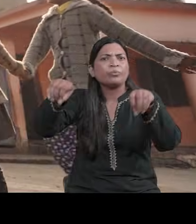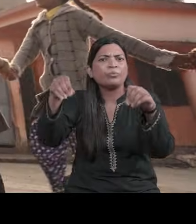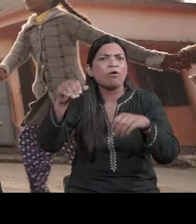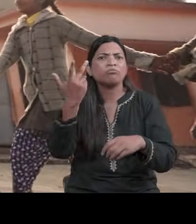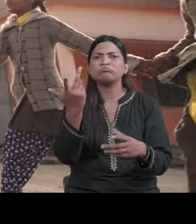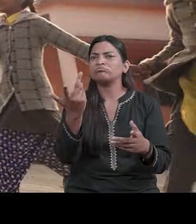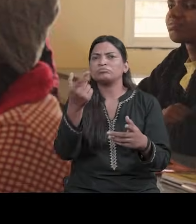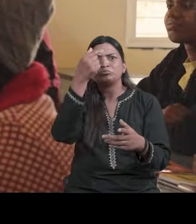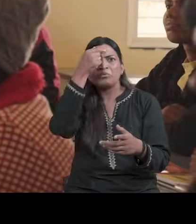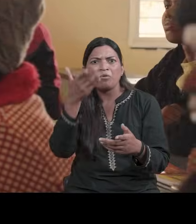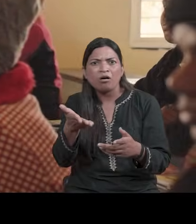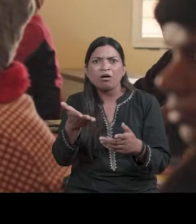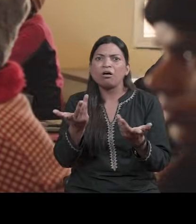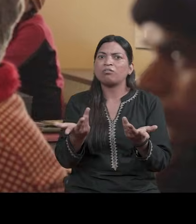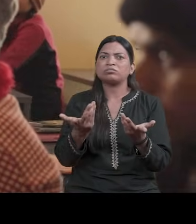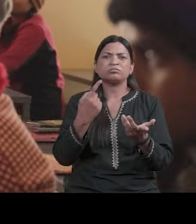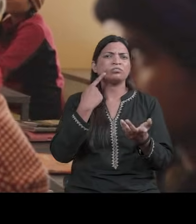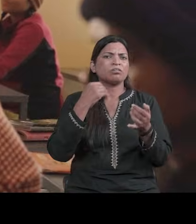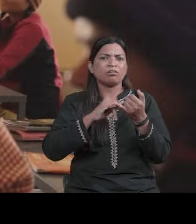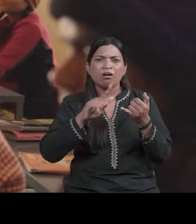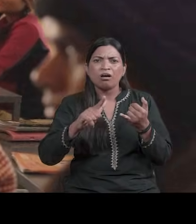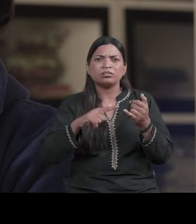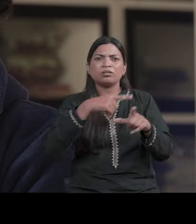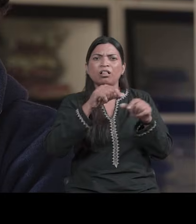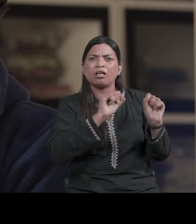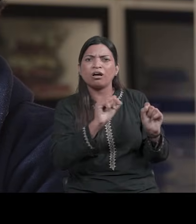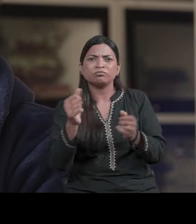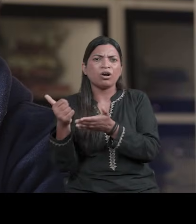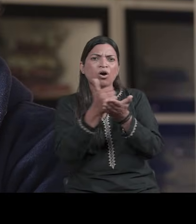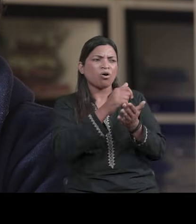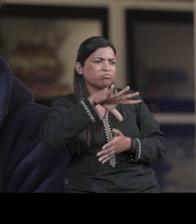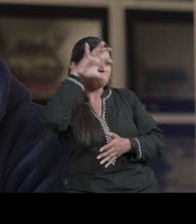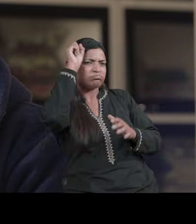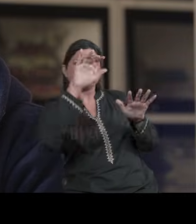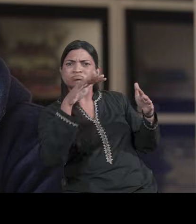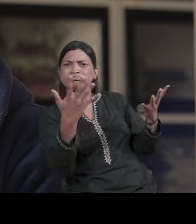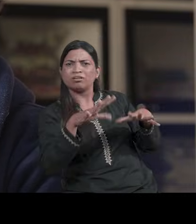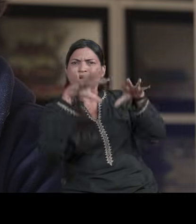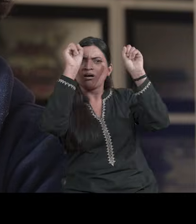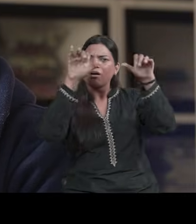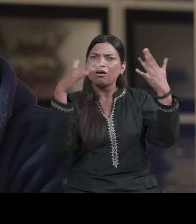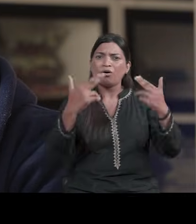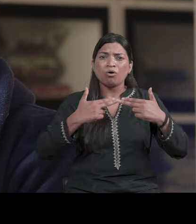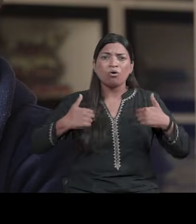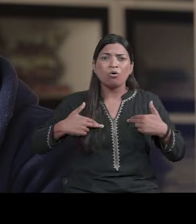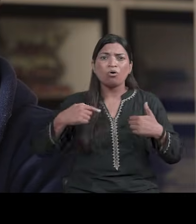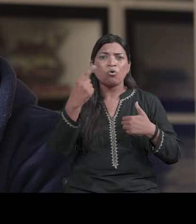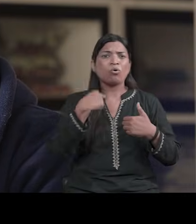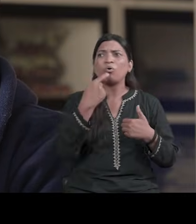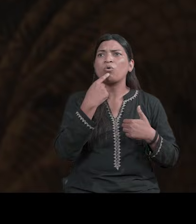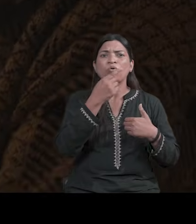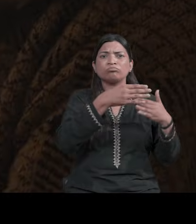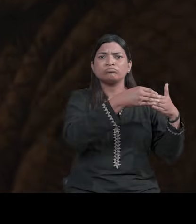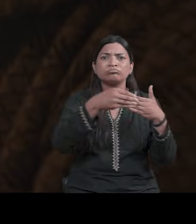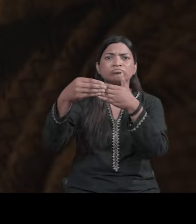थी, जो कि कौन उनकी भाषा को समझेगा, कौन आगे तक उनके लिए खड़ा रहेगा, कोई उनके लिए कोर्ट में जाएगा। ये बड़ा एक दिक्कत वाली बात